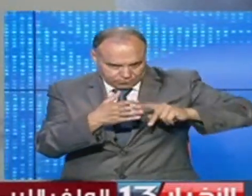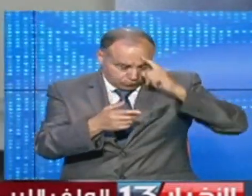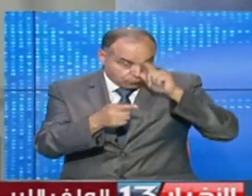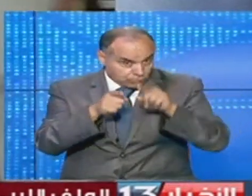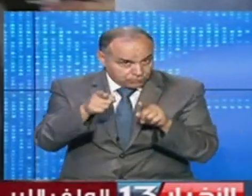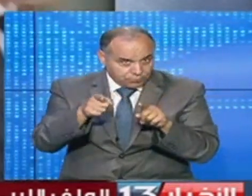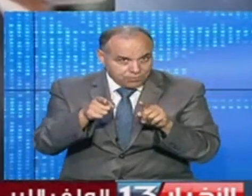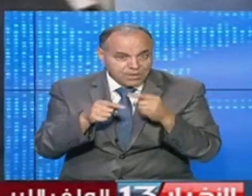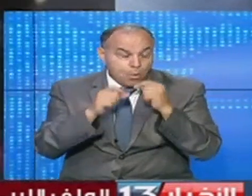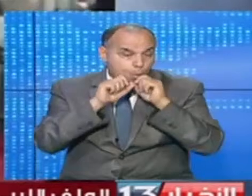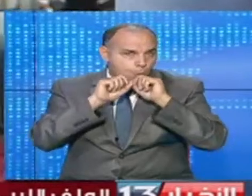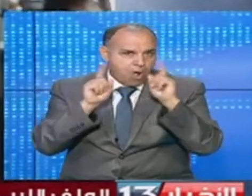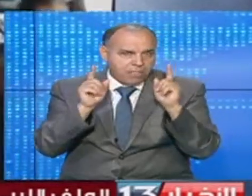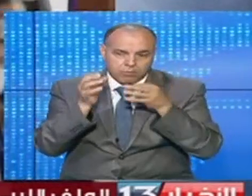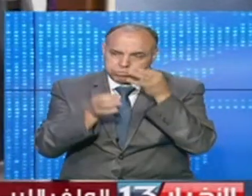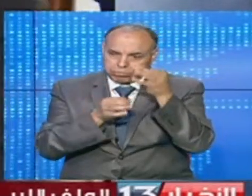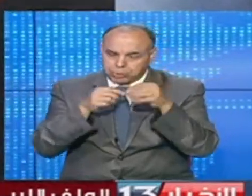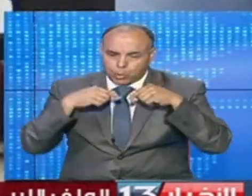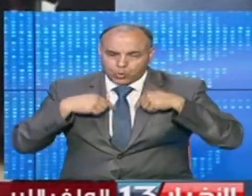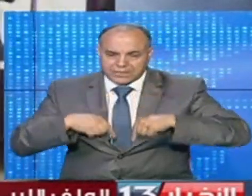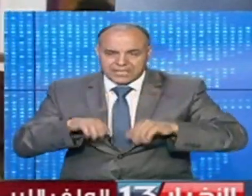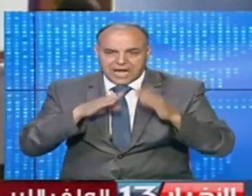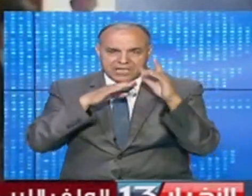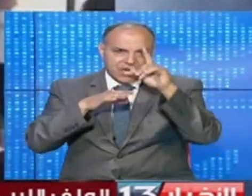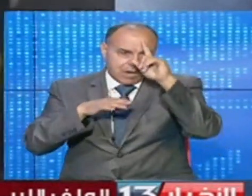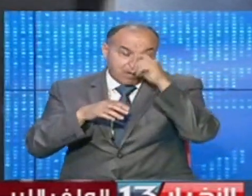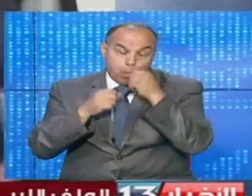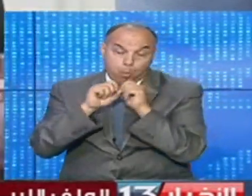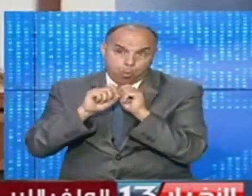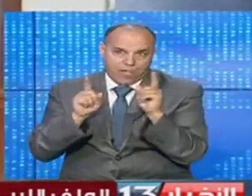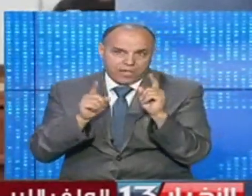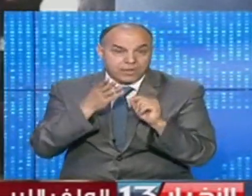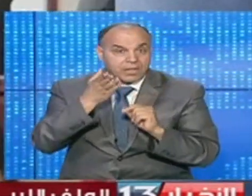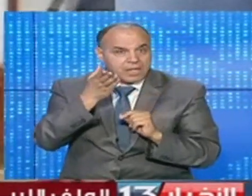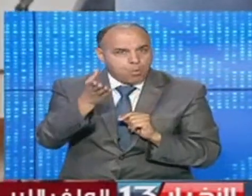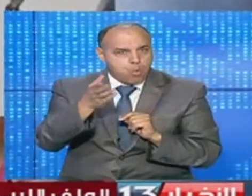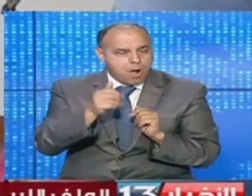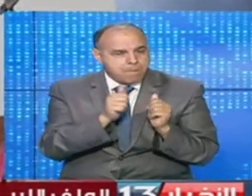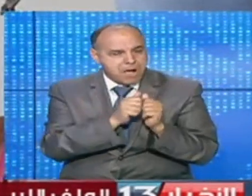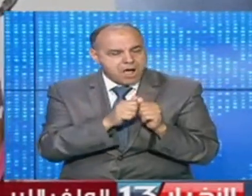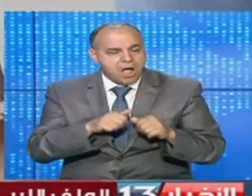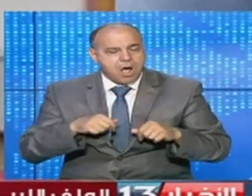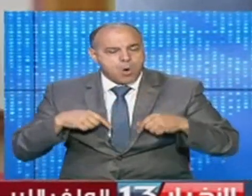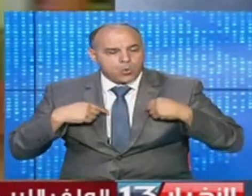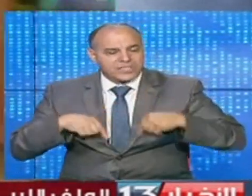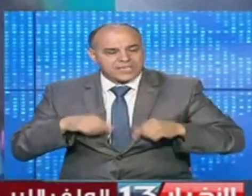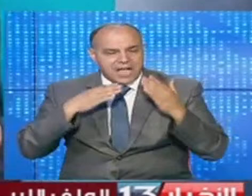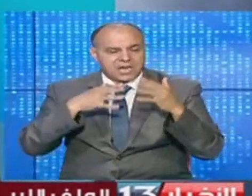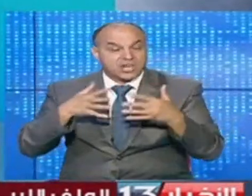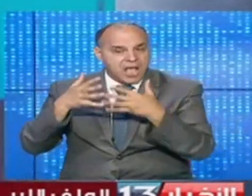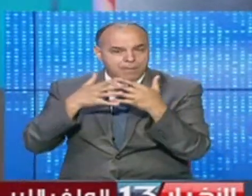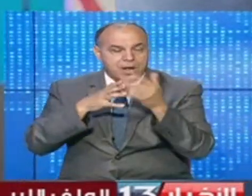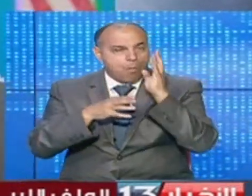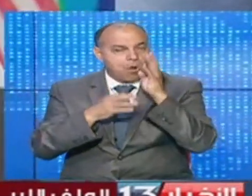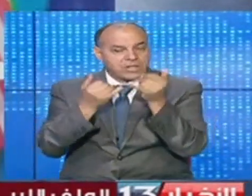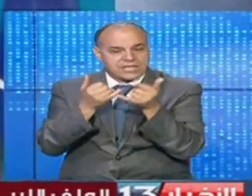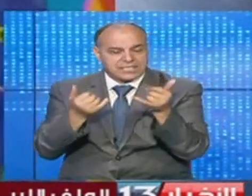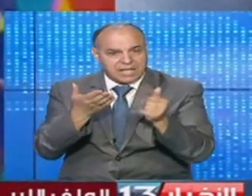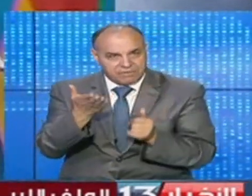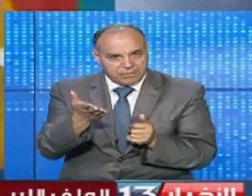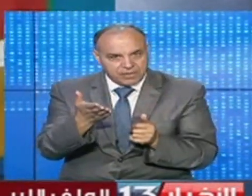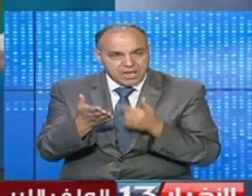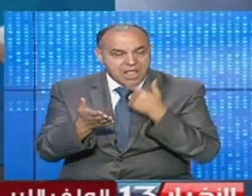بدا واضحا في تصريحات وزير الخارجيه الالماني هيك وما ونظيره الامريكي ان توني بلير كان في مؤتمر صحفي